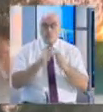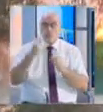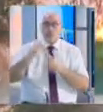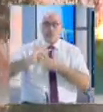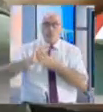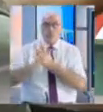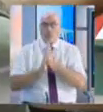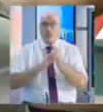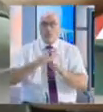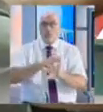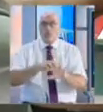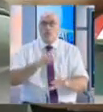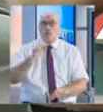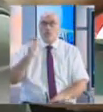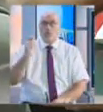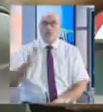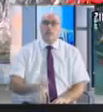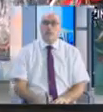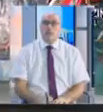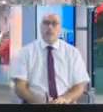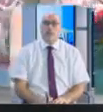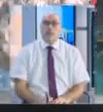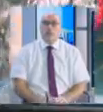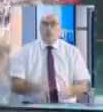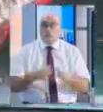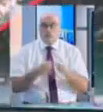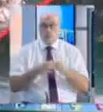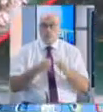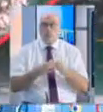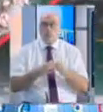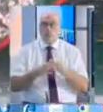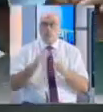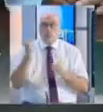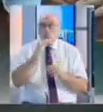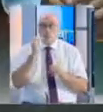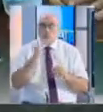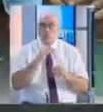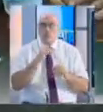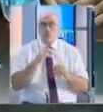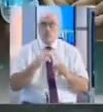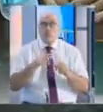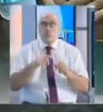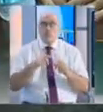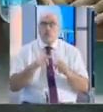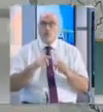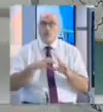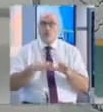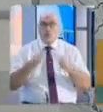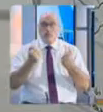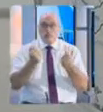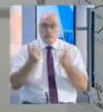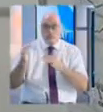لحرائق سقهراس، والتي انطلقت خلية الأزمة فيها في إحصاء خسائرها ومرافقة